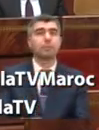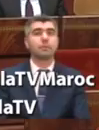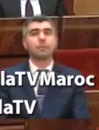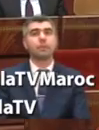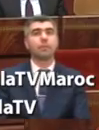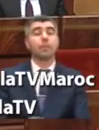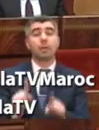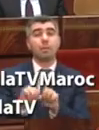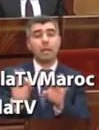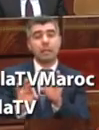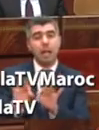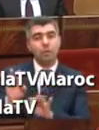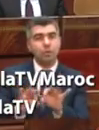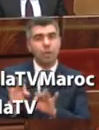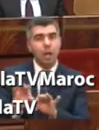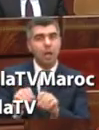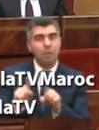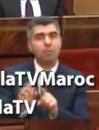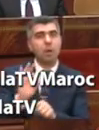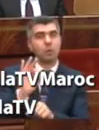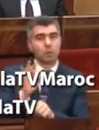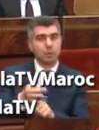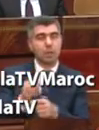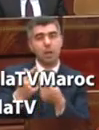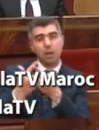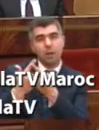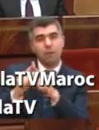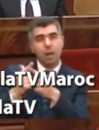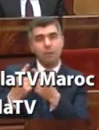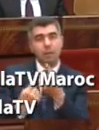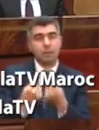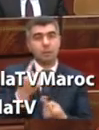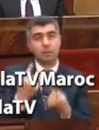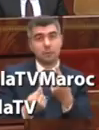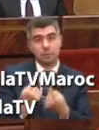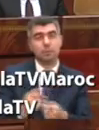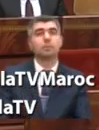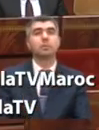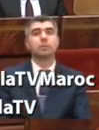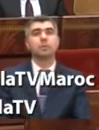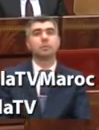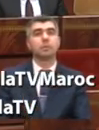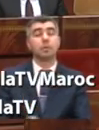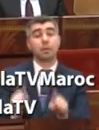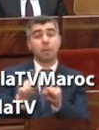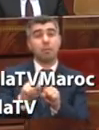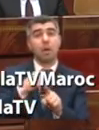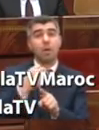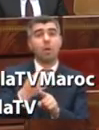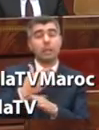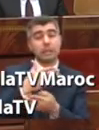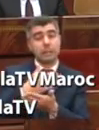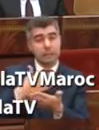الوطنية تؤمن لنا الانتقال إلى قلب الألفية الثالثة المبنية على الذكاء الاصطناعي، فنصف نصف